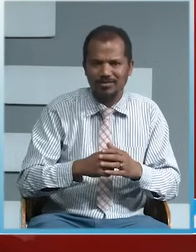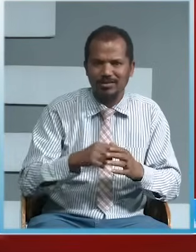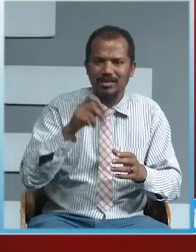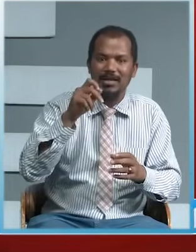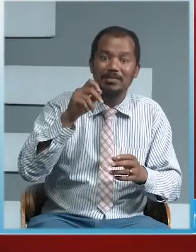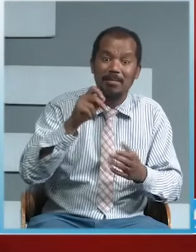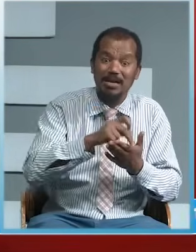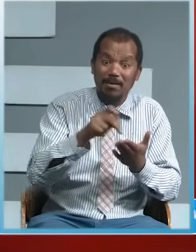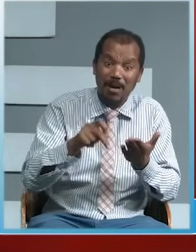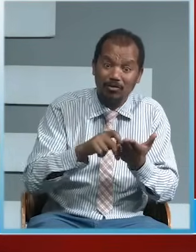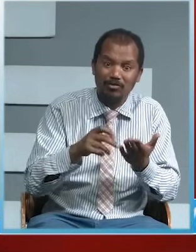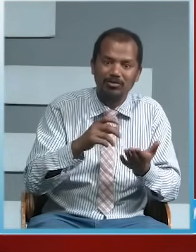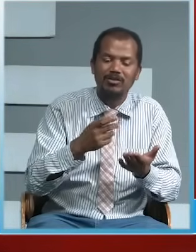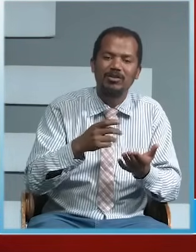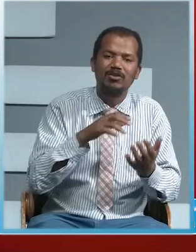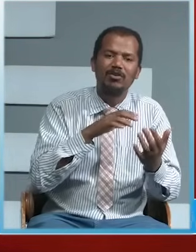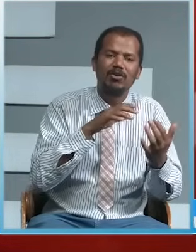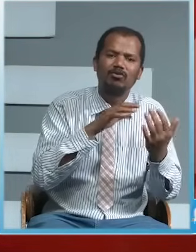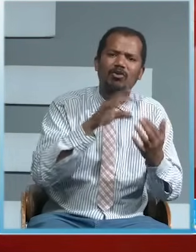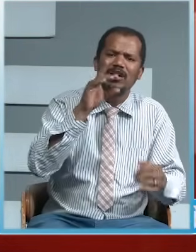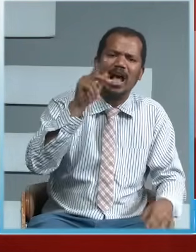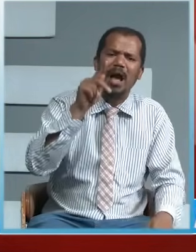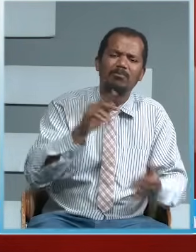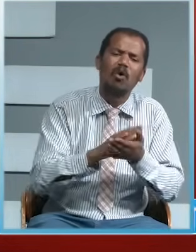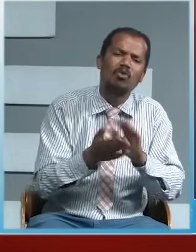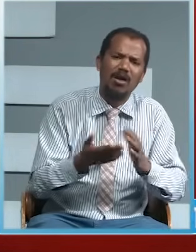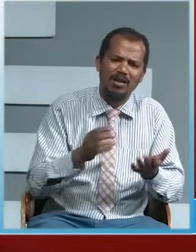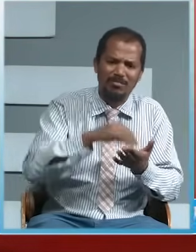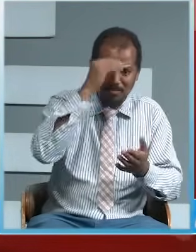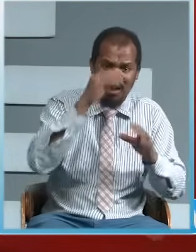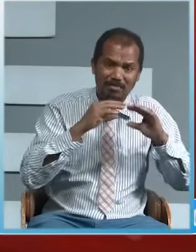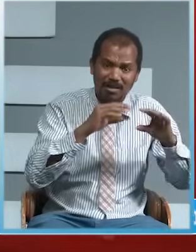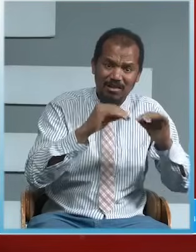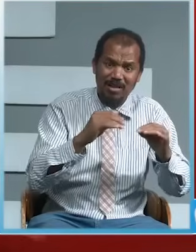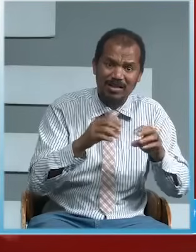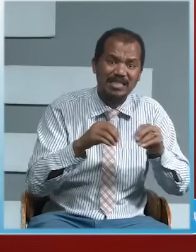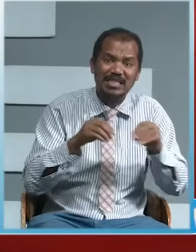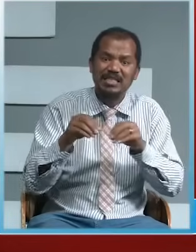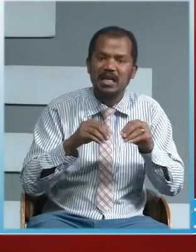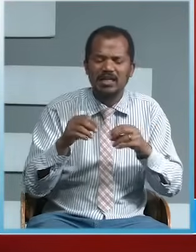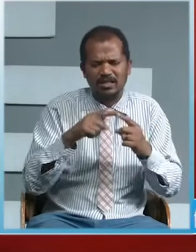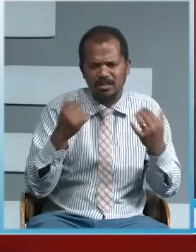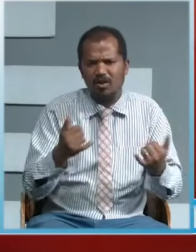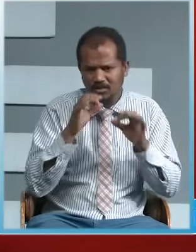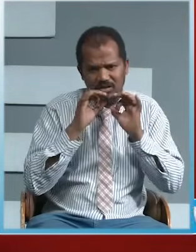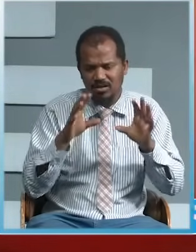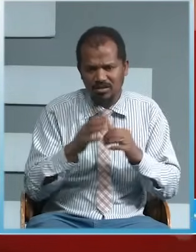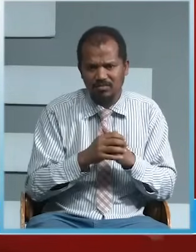ጋር ሁሉችም ትምህርት ቤቶች የመንግስት ትምህርት ቤቶች ማለት ነው የጦር ካምፕ ነዋል እንጂ ምንም አይነት የመማር ማስተማር ስትራቴጂ እንቅስቃሴ ትካሄድ የለም እስካሁን